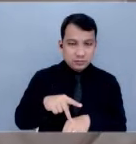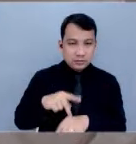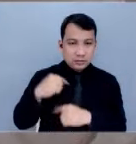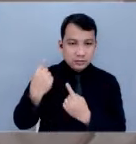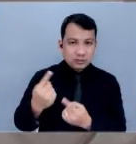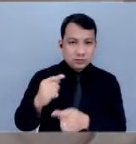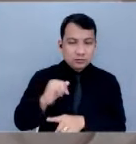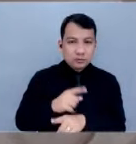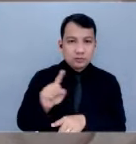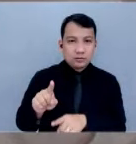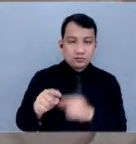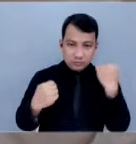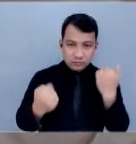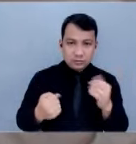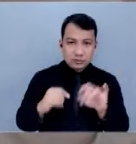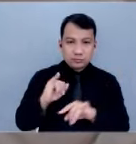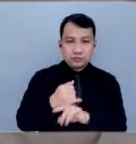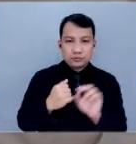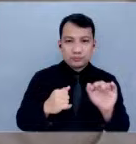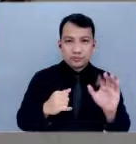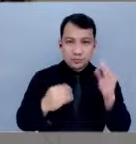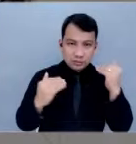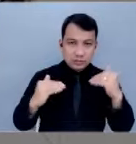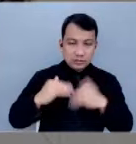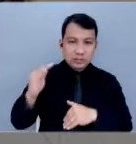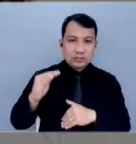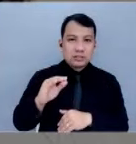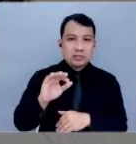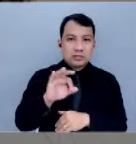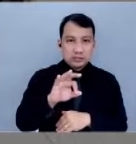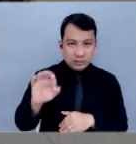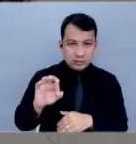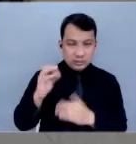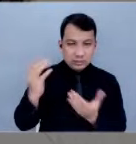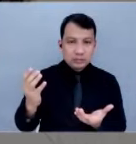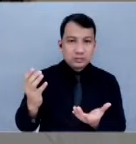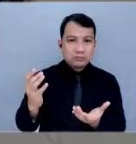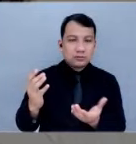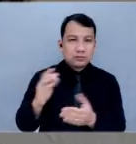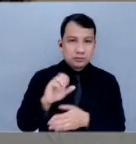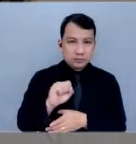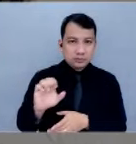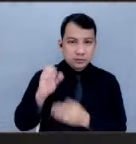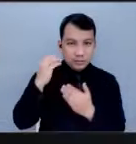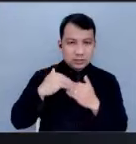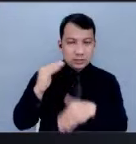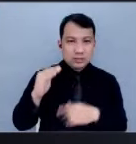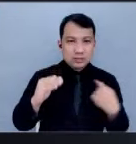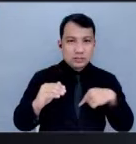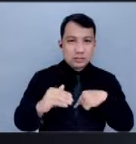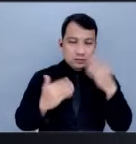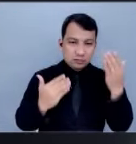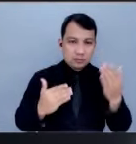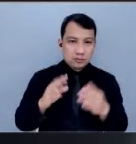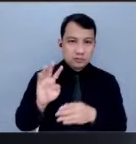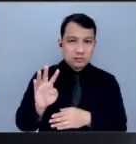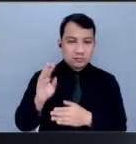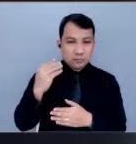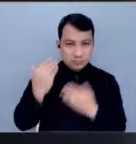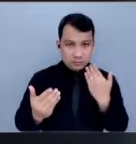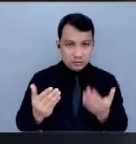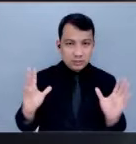hanggang nitong June 15, umabot na sa halos 900 ang kaso. 84 dyan ang namatay. Dumarami raw ang kaso